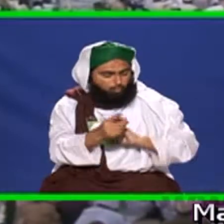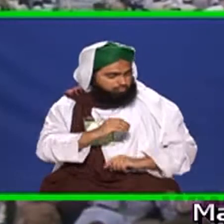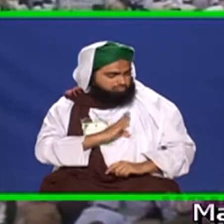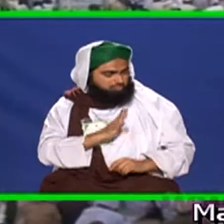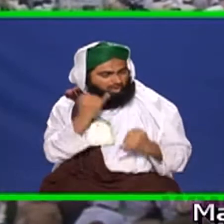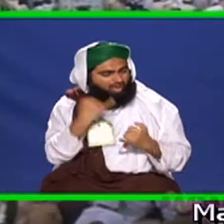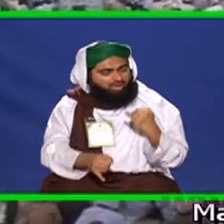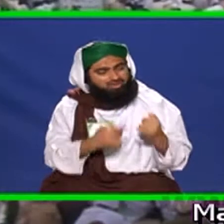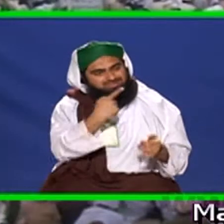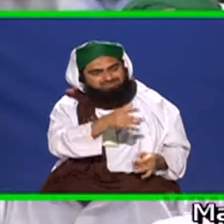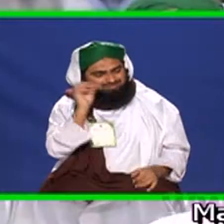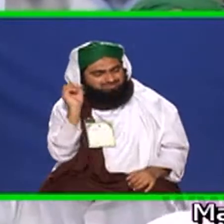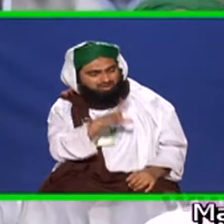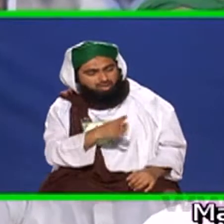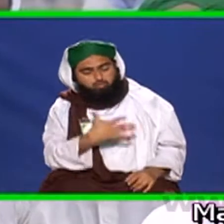کا پردہ رکھے.